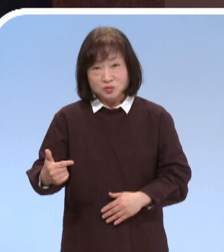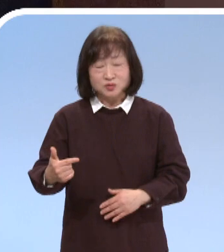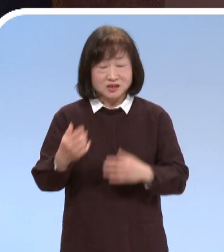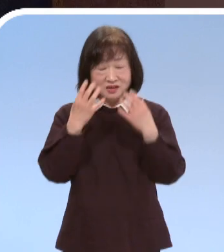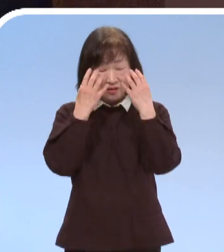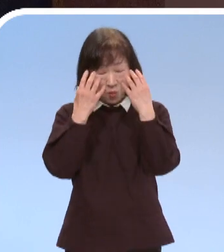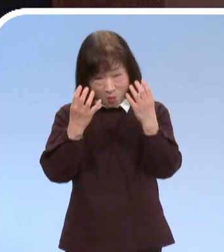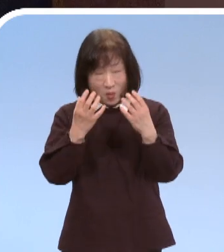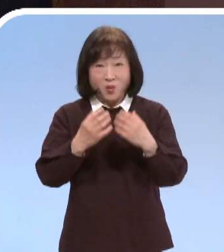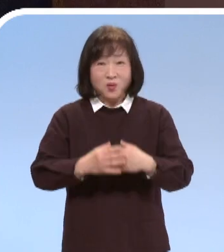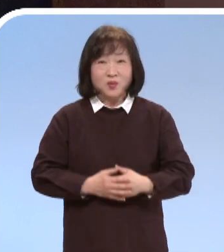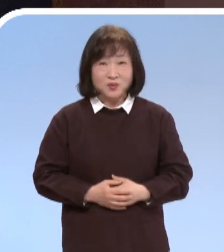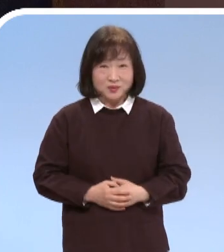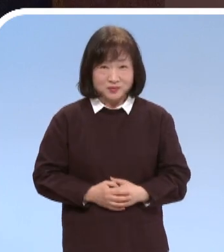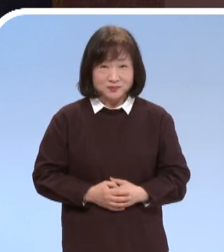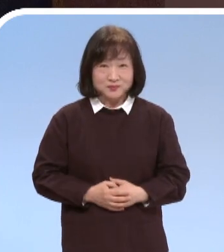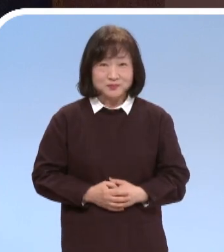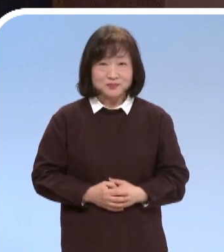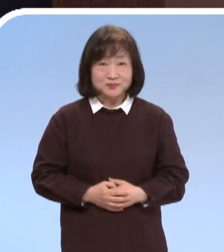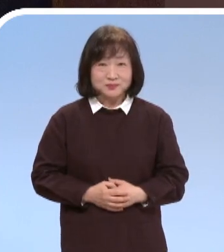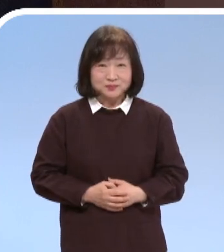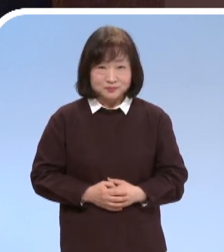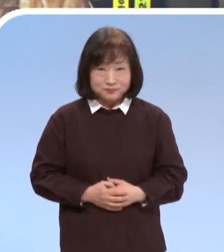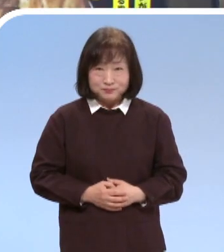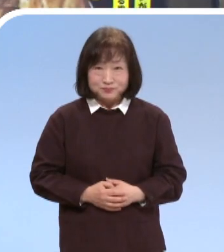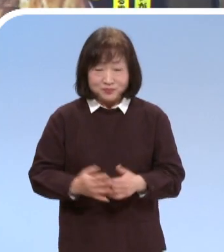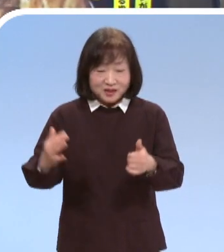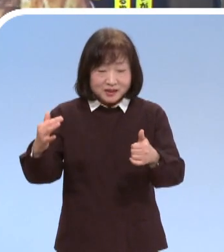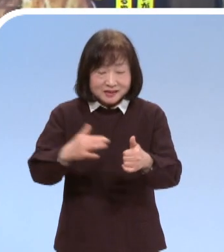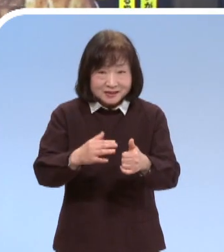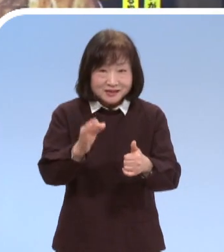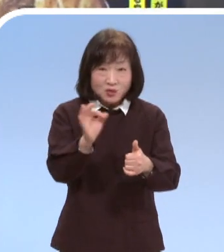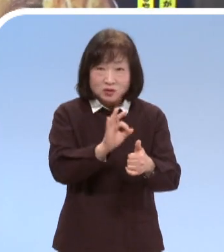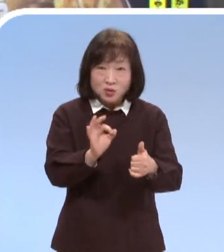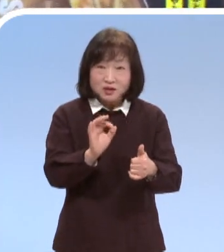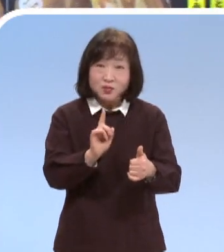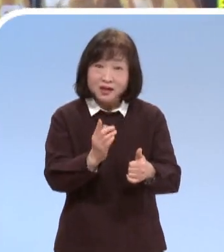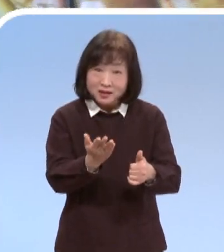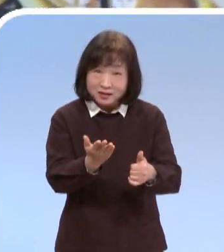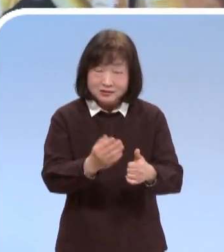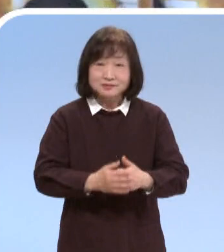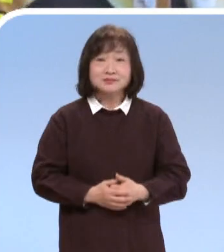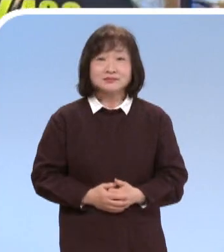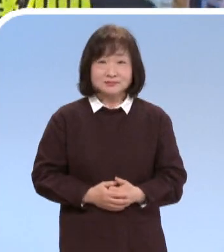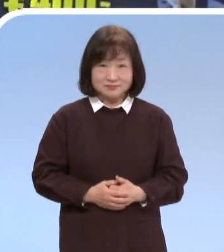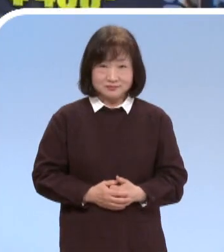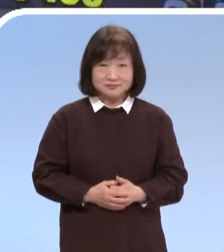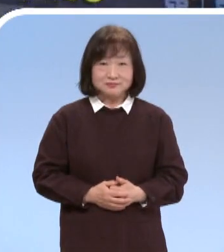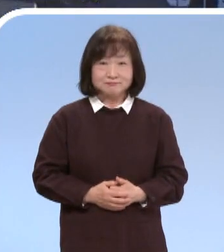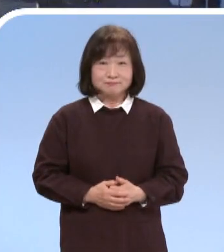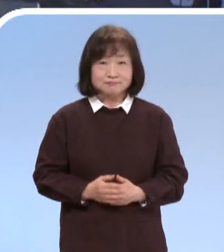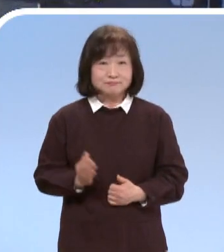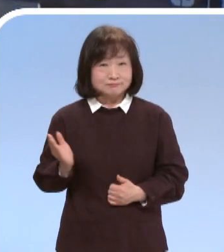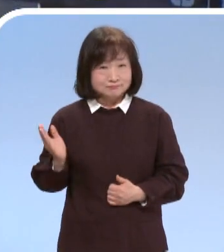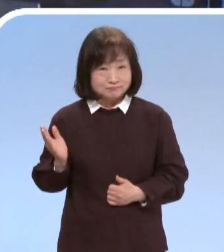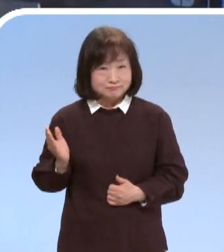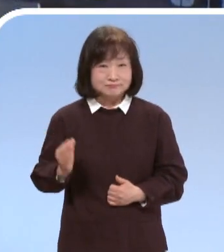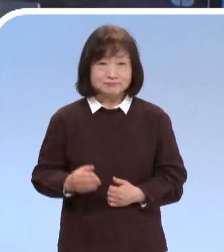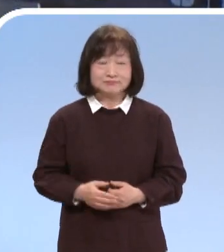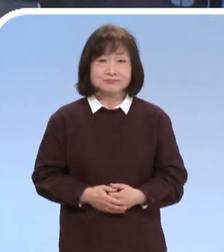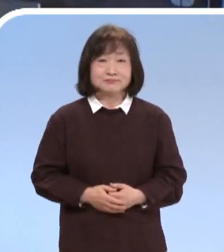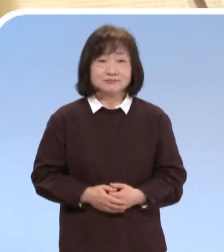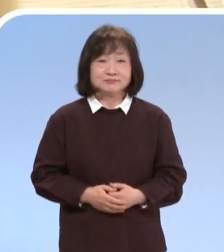6人いるからだそうです。すごい。人気の商品はどれですか？ こちらの厚玉サンドです